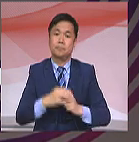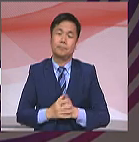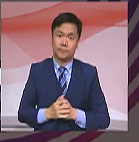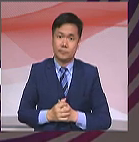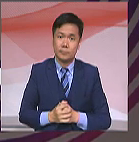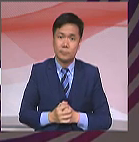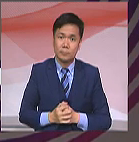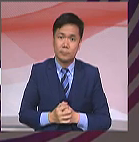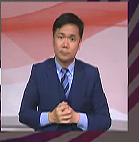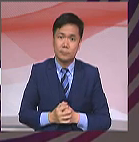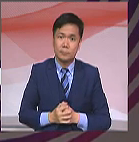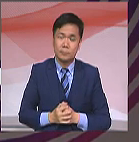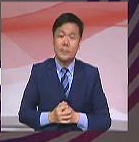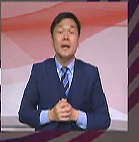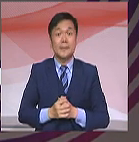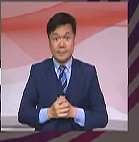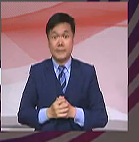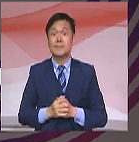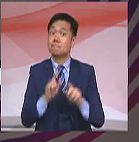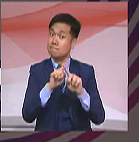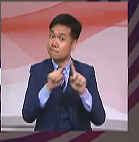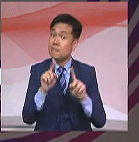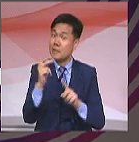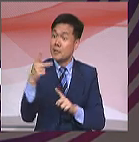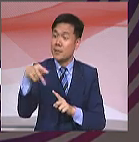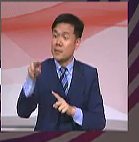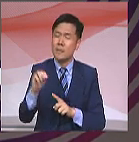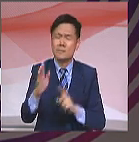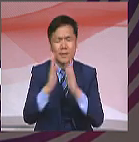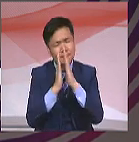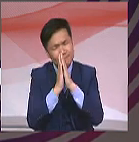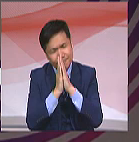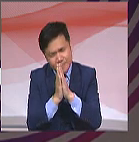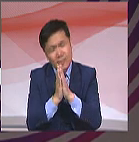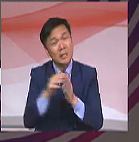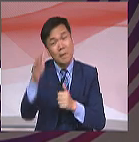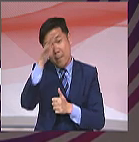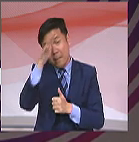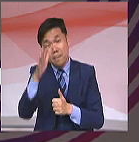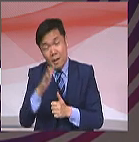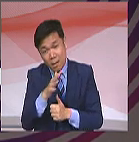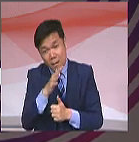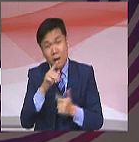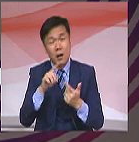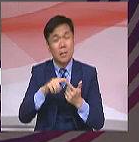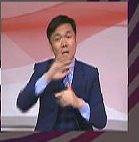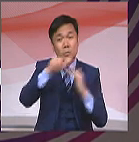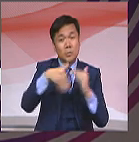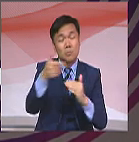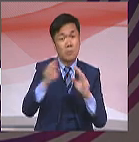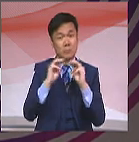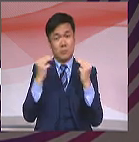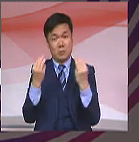Namun, KPM ingin memohon jasa baik ibu bapa dan juga kepimpinan